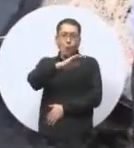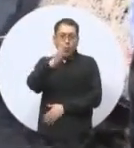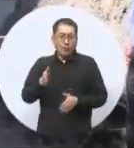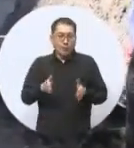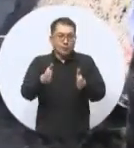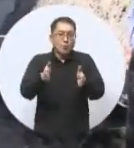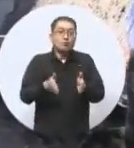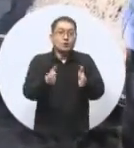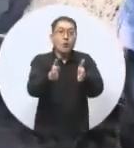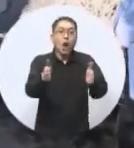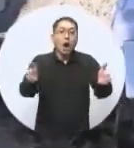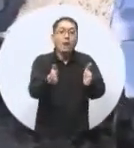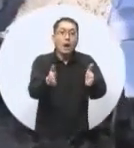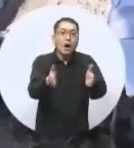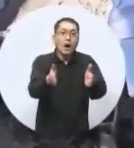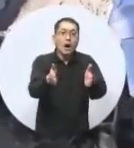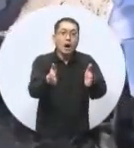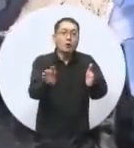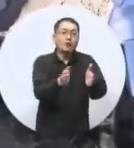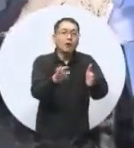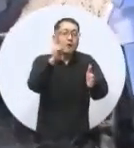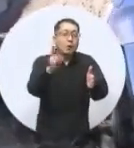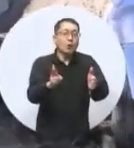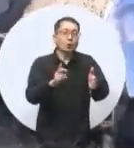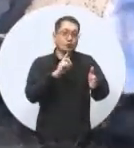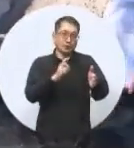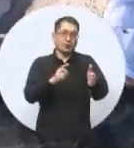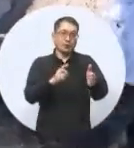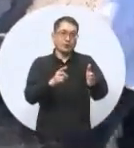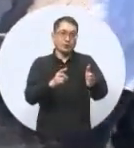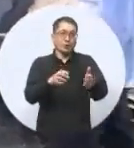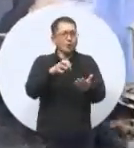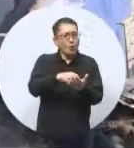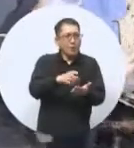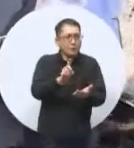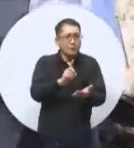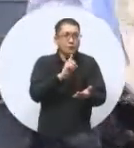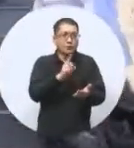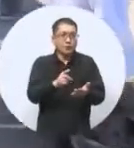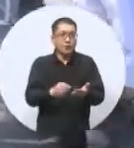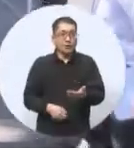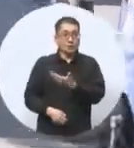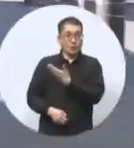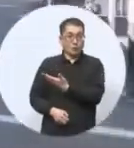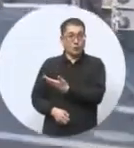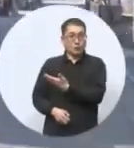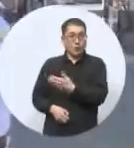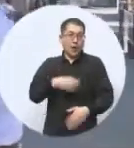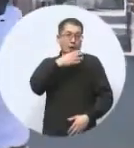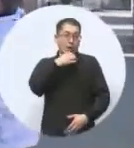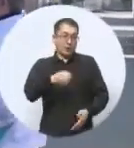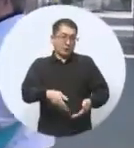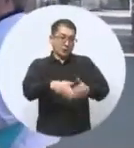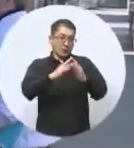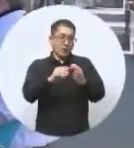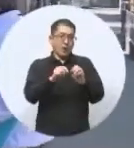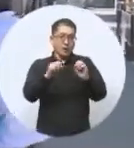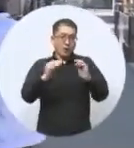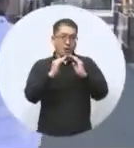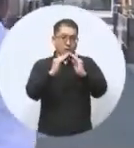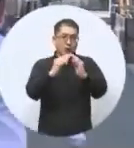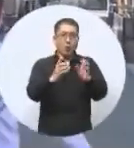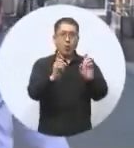道幅だというふうに言われてるんですね。で、 この幅 ですか？それを証明するのは何かって、これがもう随分古いね、明治に建った長いもんですけ